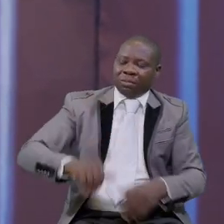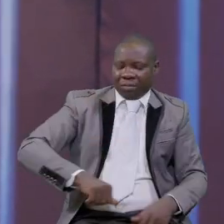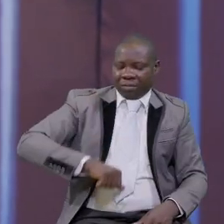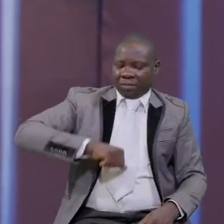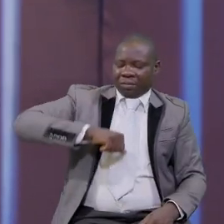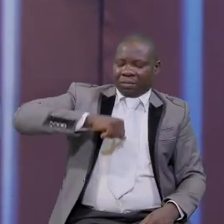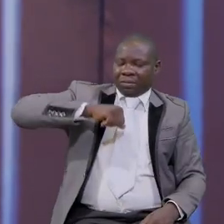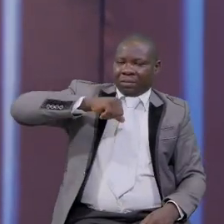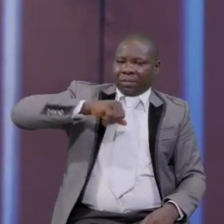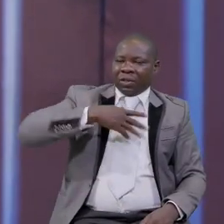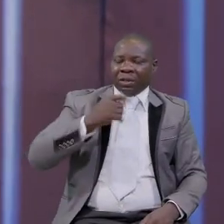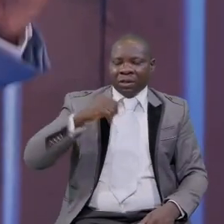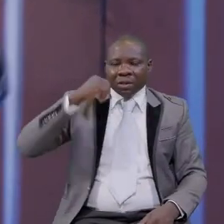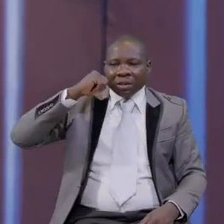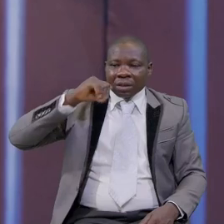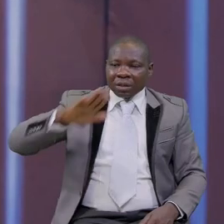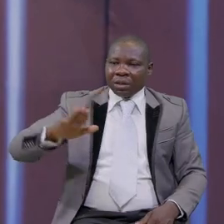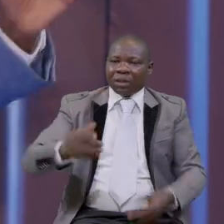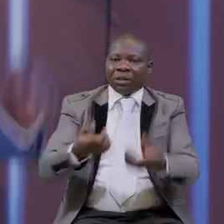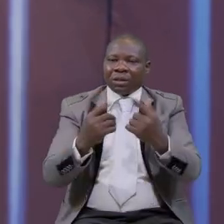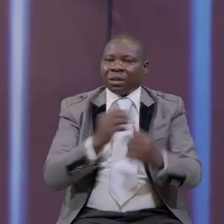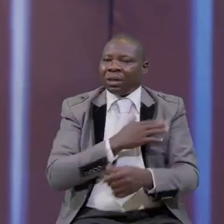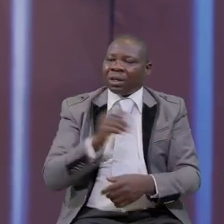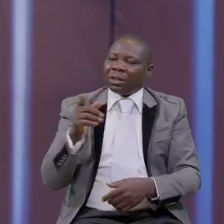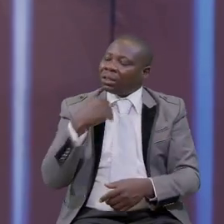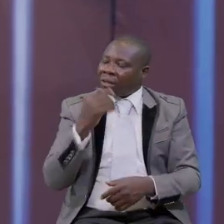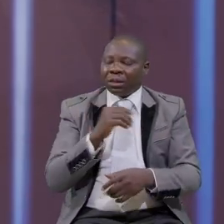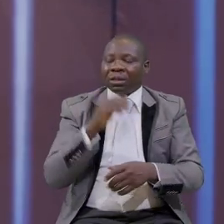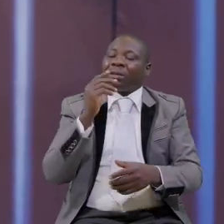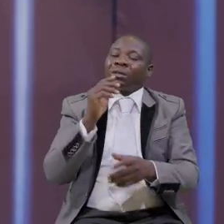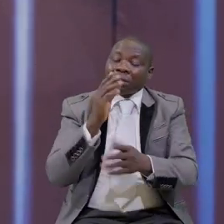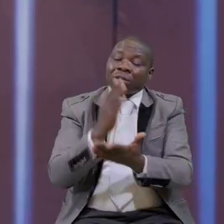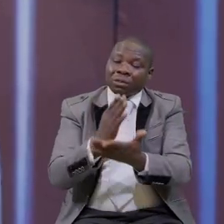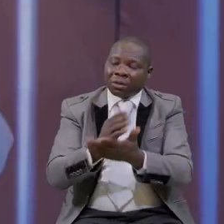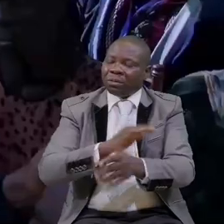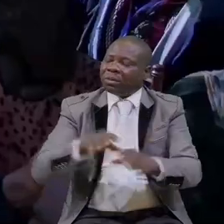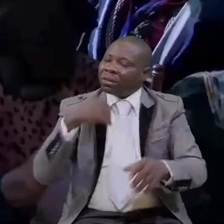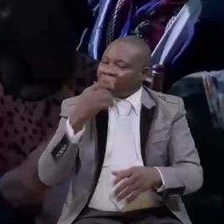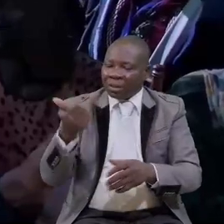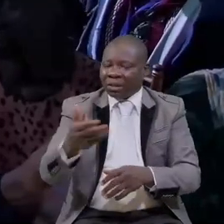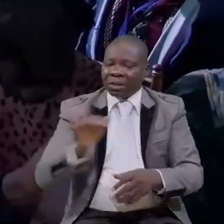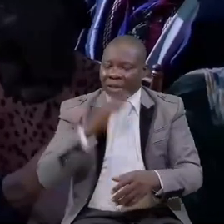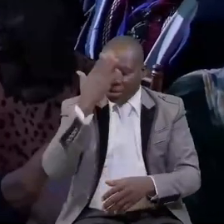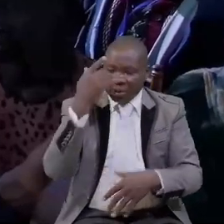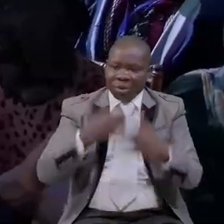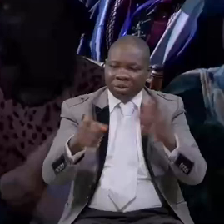orgueil. Et la fille est venue. Il dit, d'accord, ne dis rien. Je sais ce que tu es venu dire. Amène-moi là-bas.